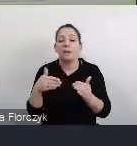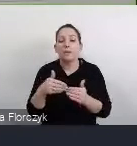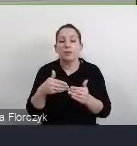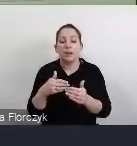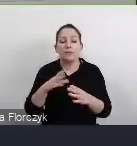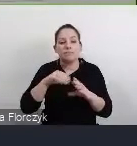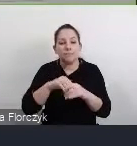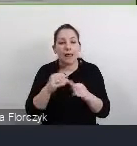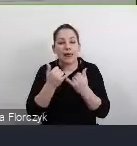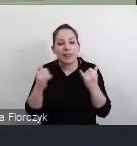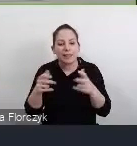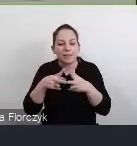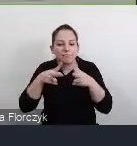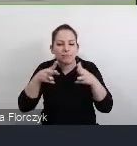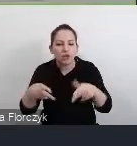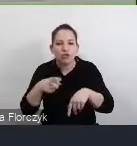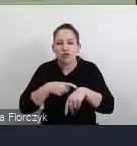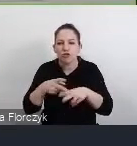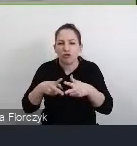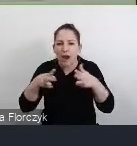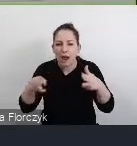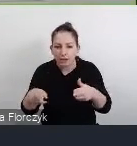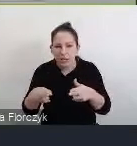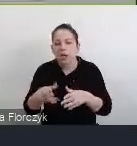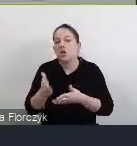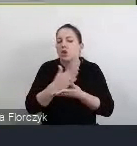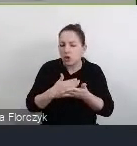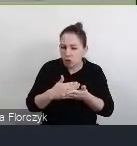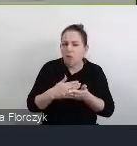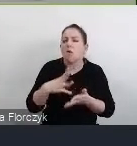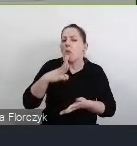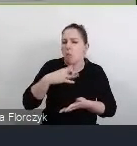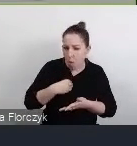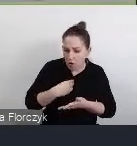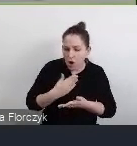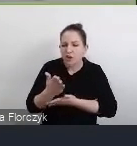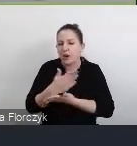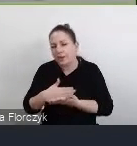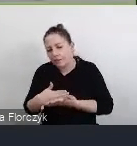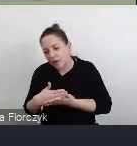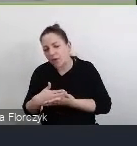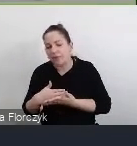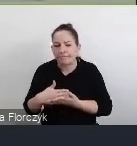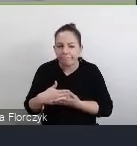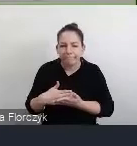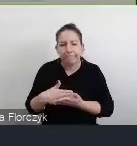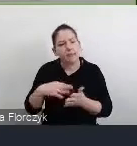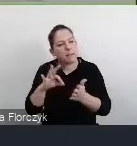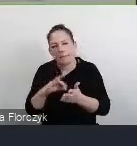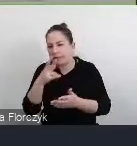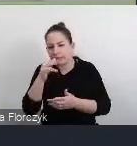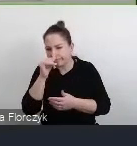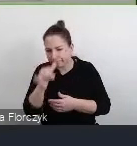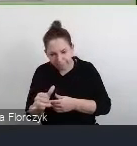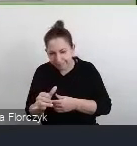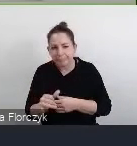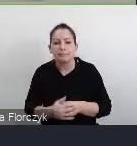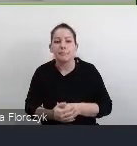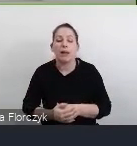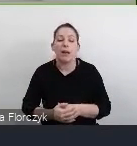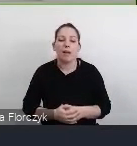zestawiać w innych ciągach czasowych, więc częściowo to będzie możliwe, częściowo pewnie nie,